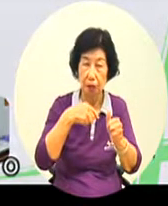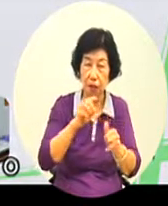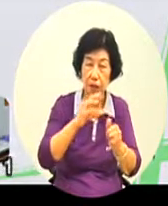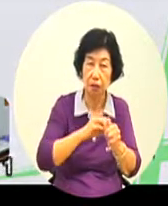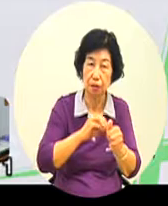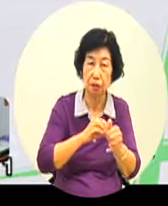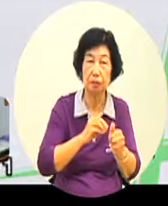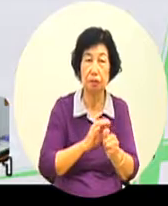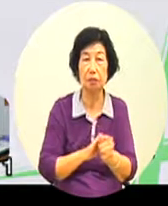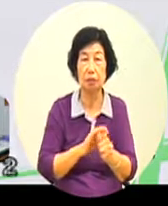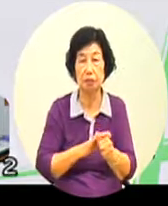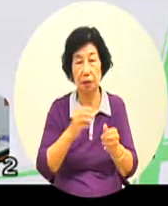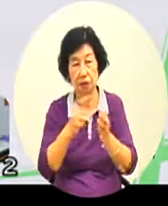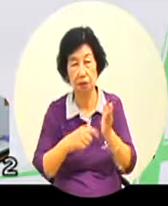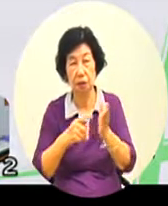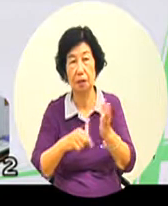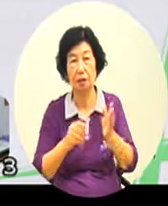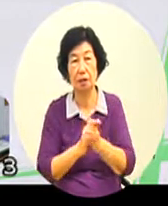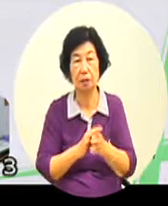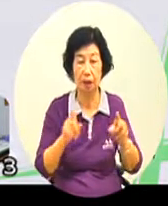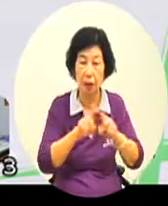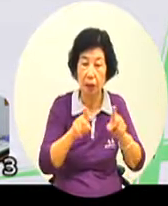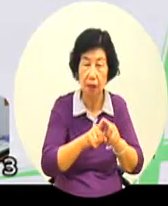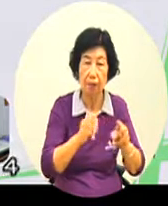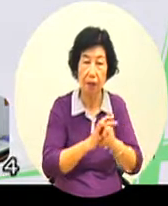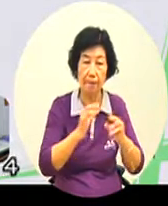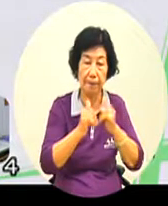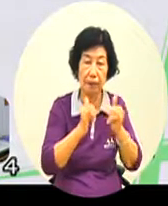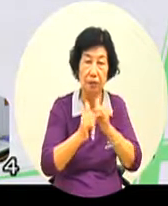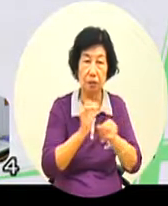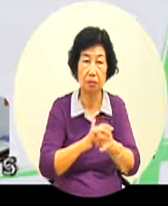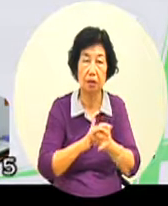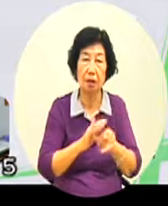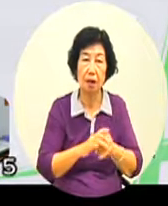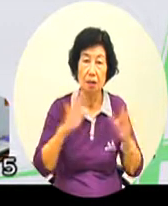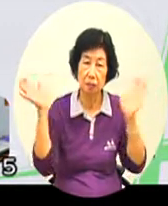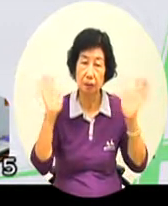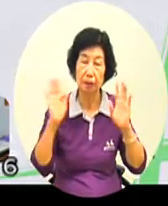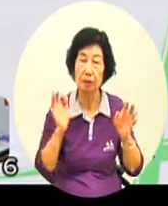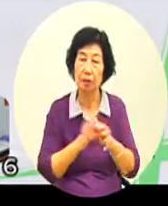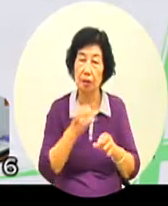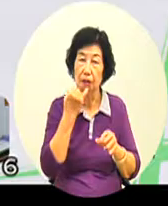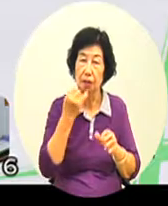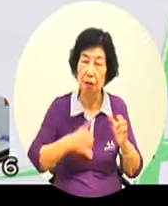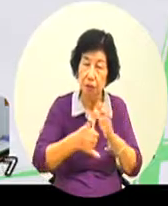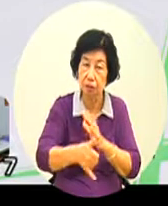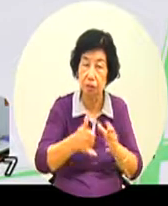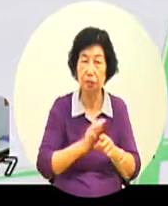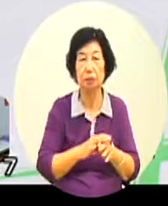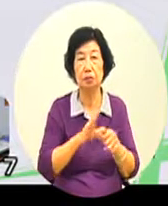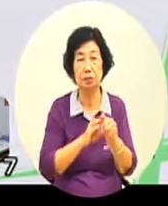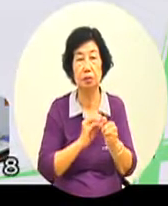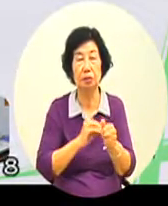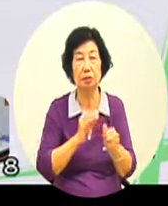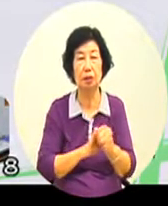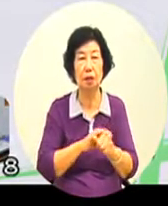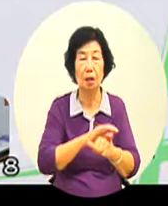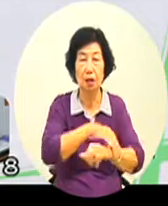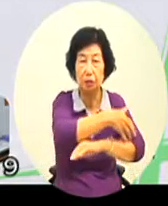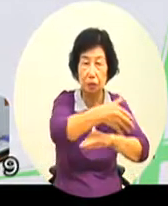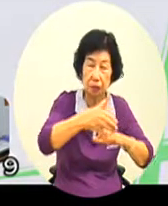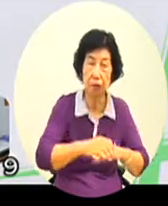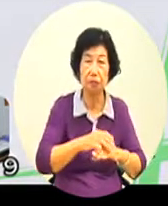单的方式，让一般民众可以来学习，一般的小朋友可以学习。那在乡村地区、客庄地区，在美